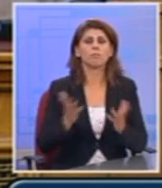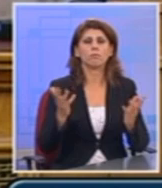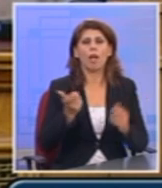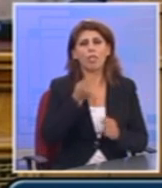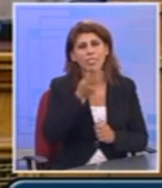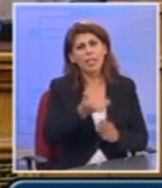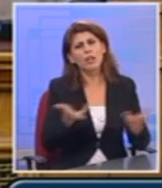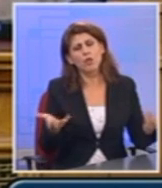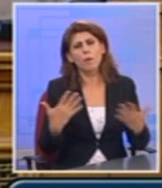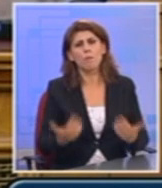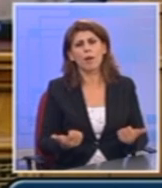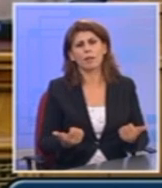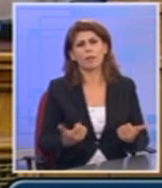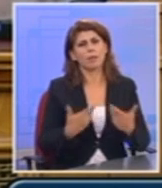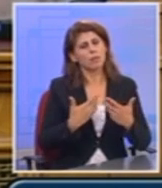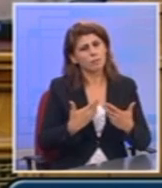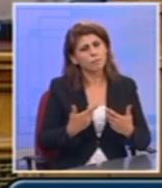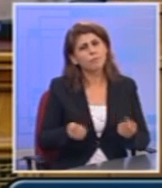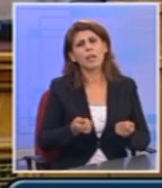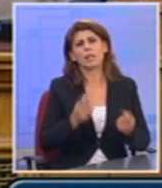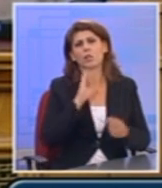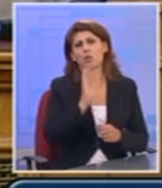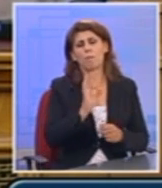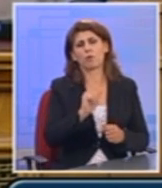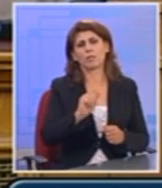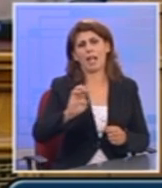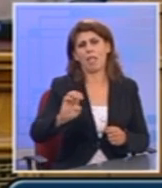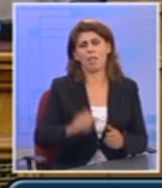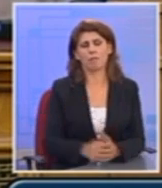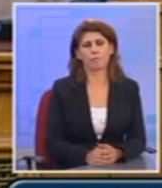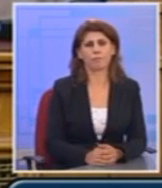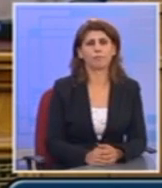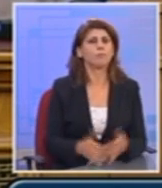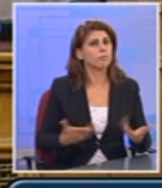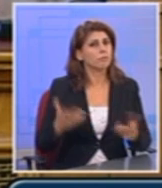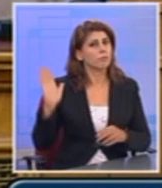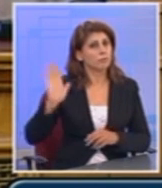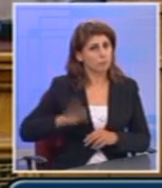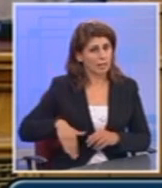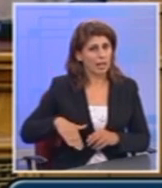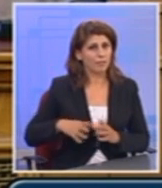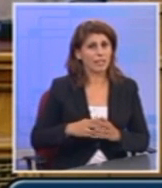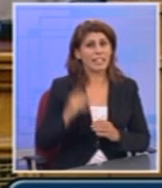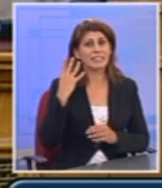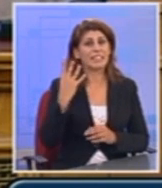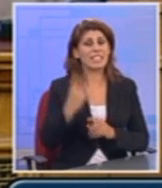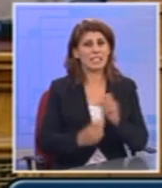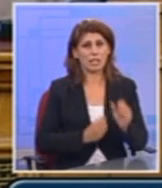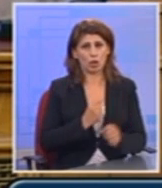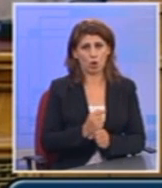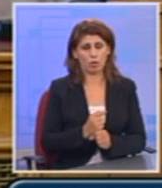δαπανών που απαιτούνται για την εκπλήρωση του σκοπού του έτσι τα τελευταία τέσσερα